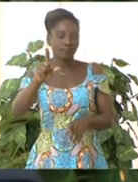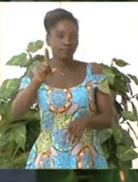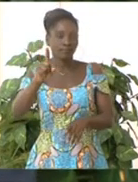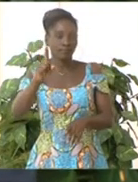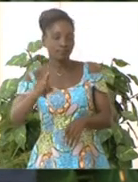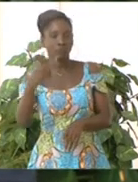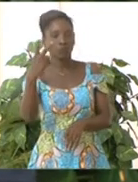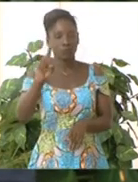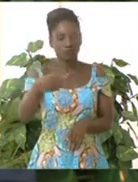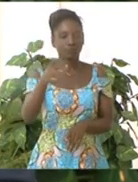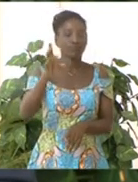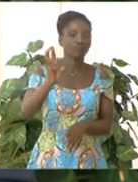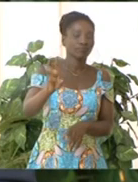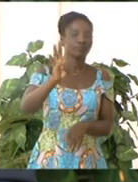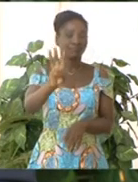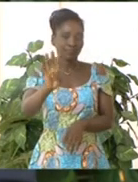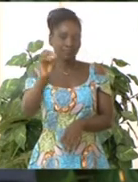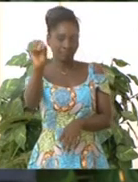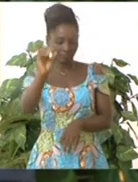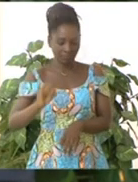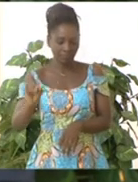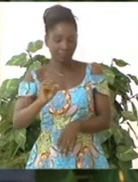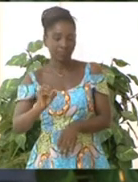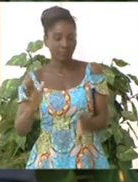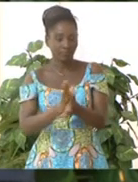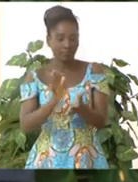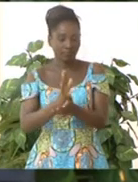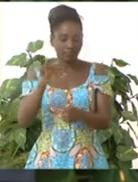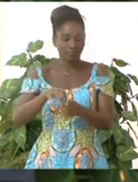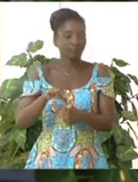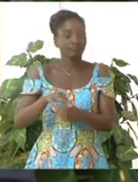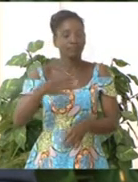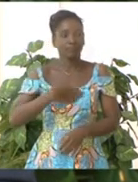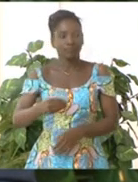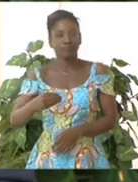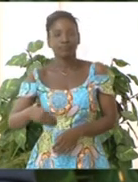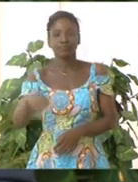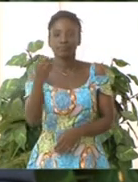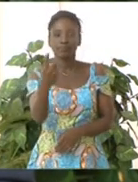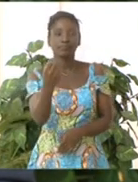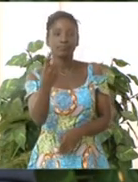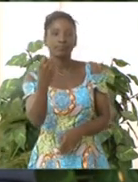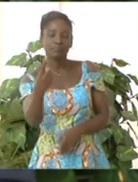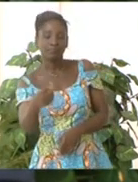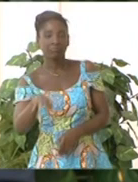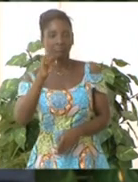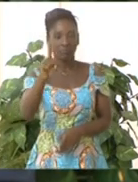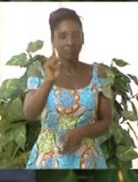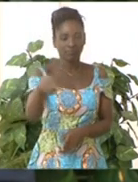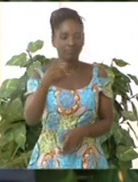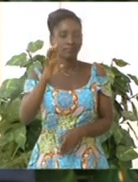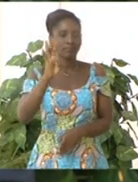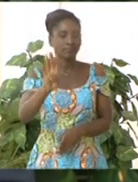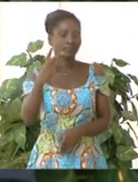cent bulletins blancs 11 soit 1,40 2%